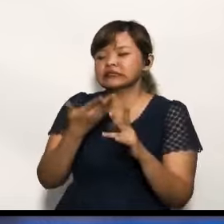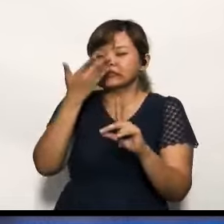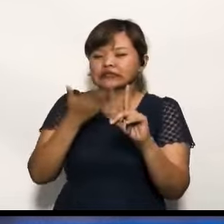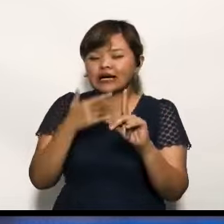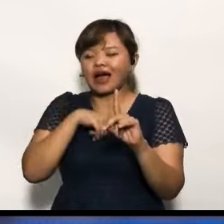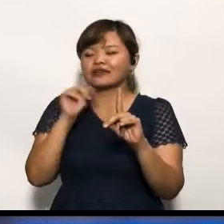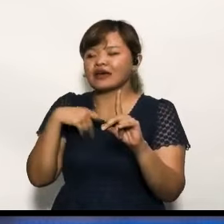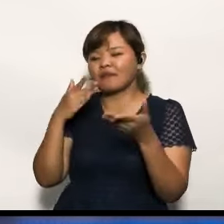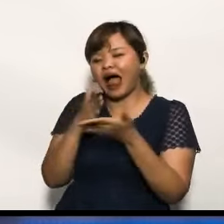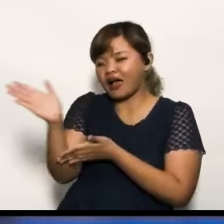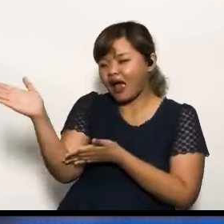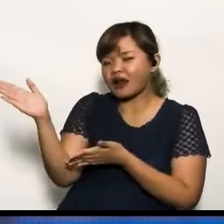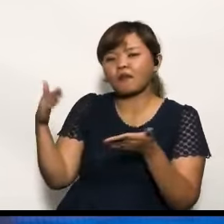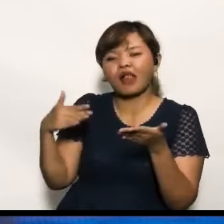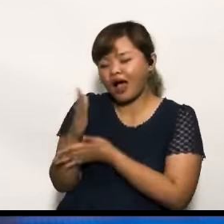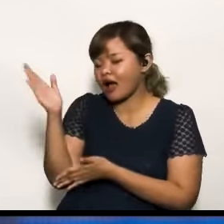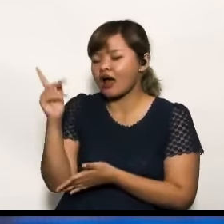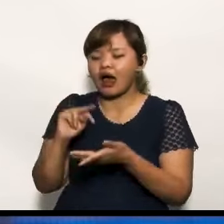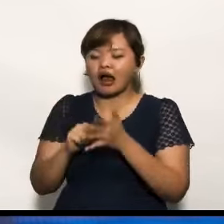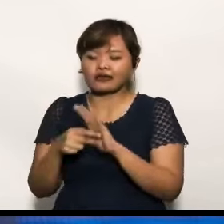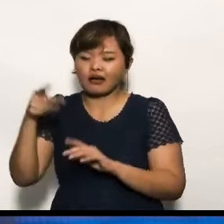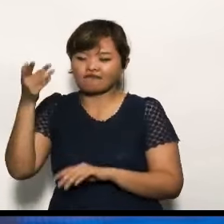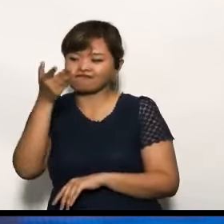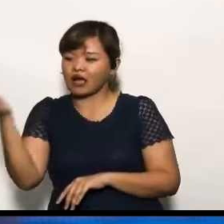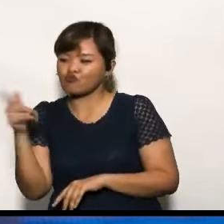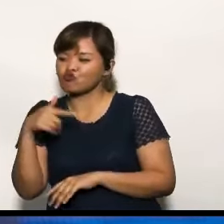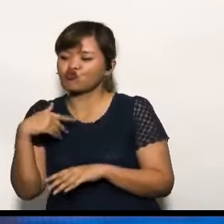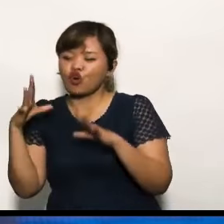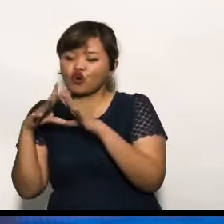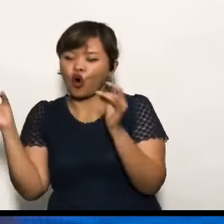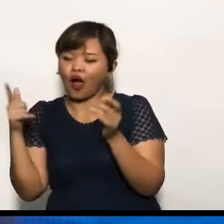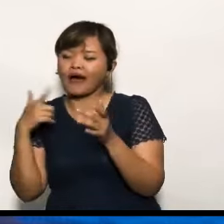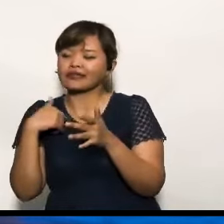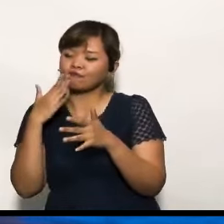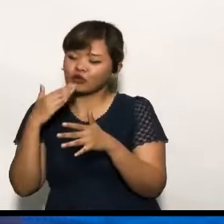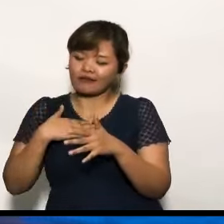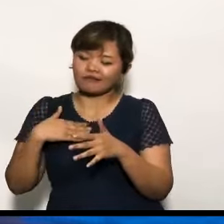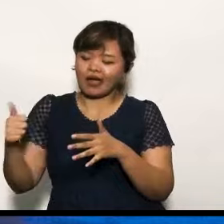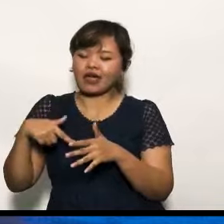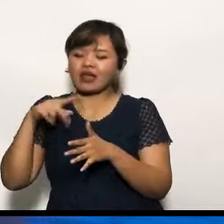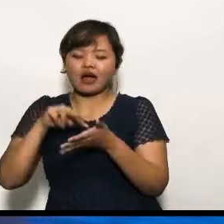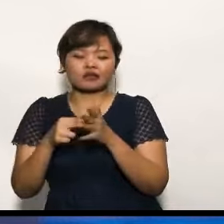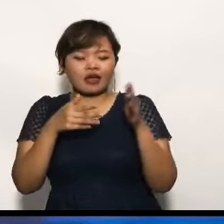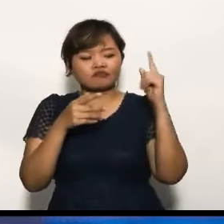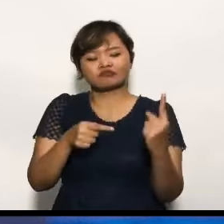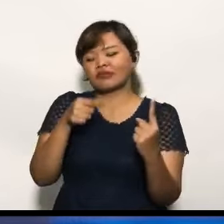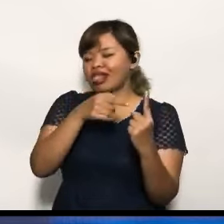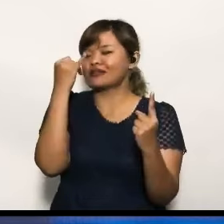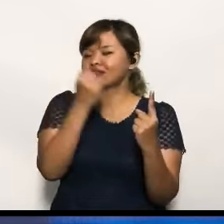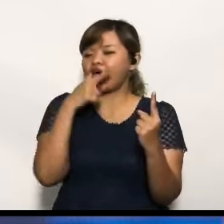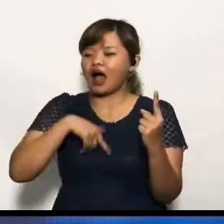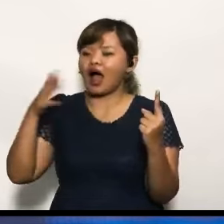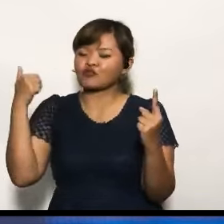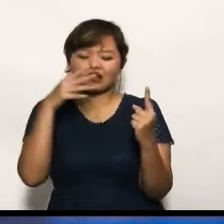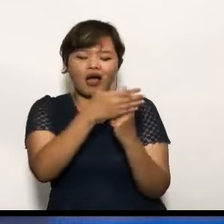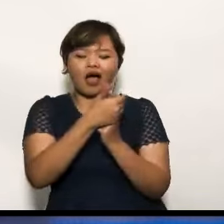suatu pelanggaran, maka kamu yang rohani harus memimpin orang itu ke jalan yang benar